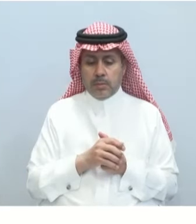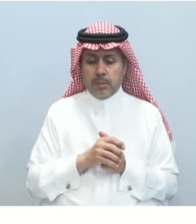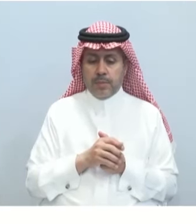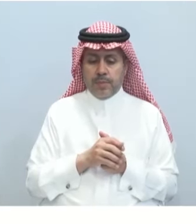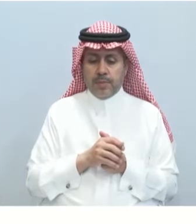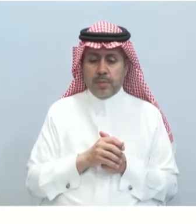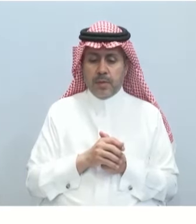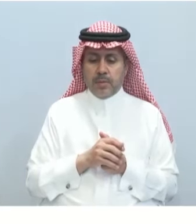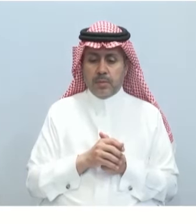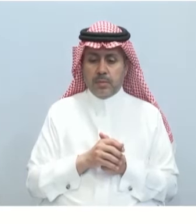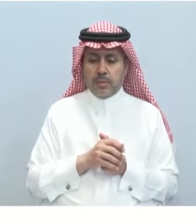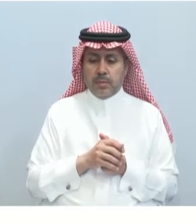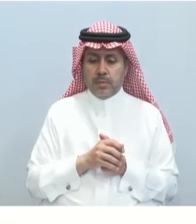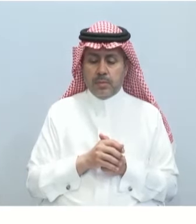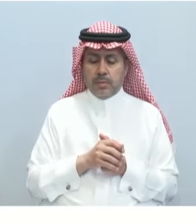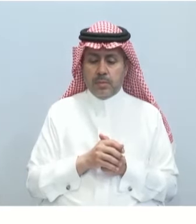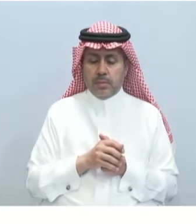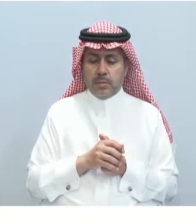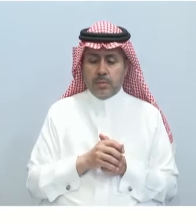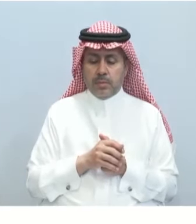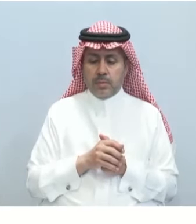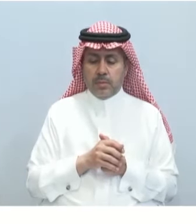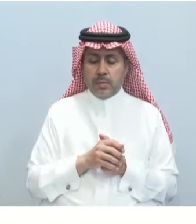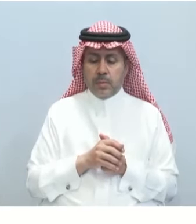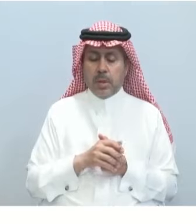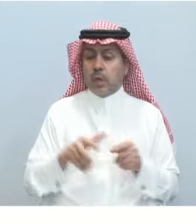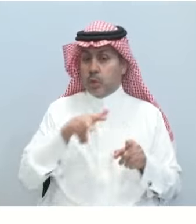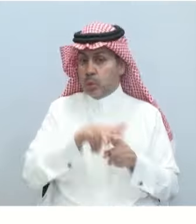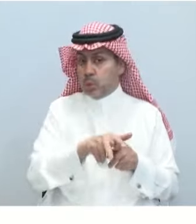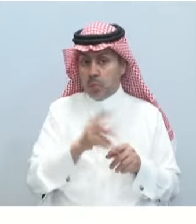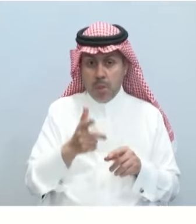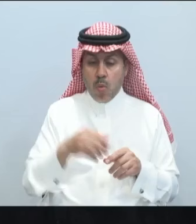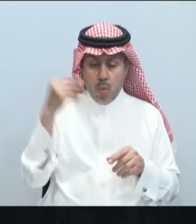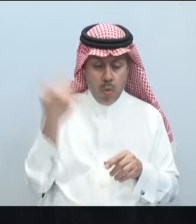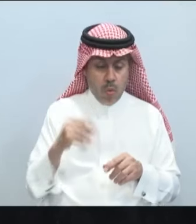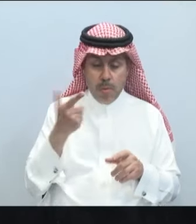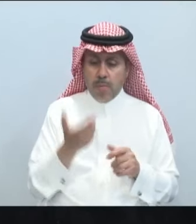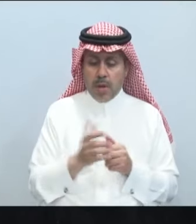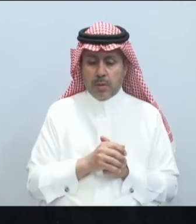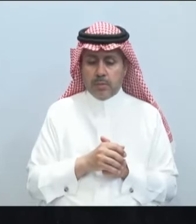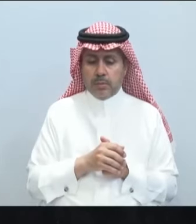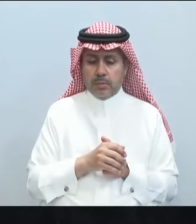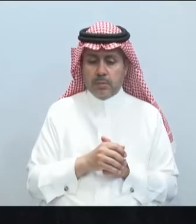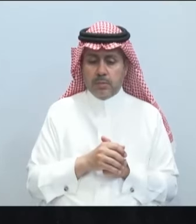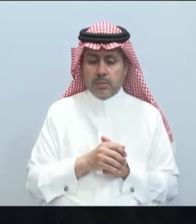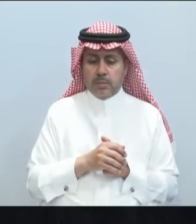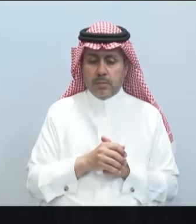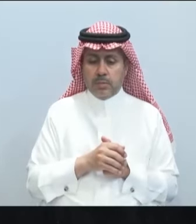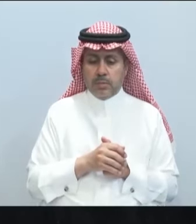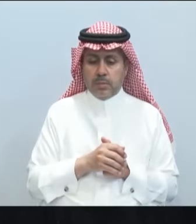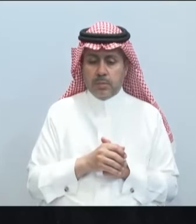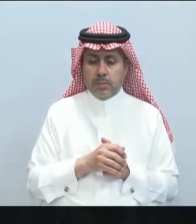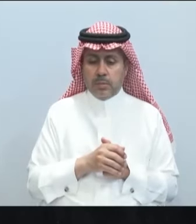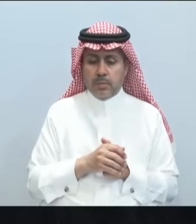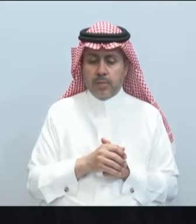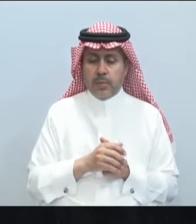يدينا الان سندرس ما هي ما هو الجرم الذي حصل وما هي العقوبه المناسبه لهذا الجرم